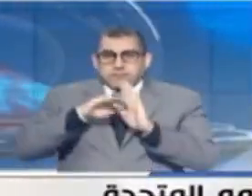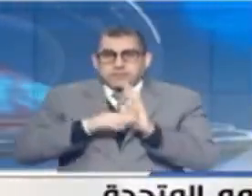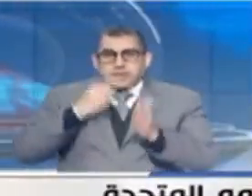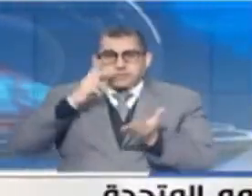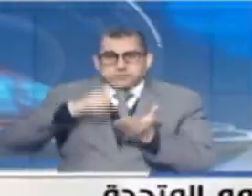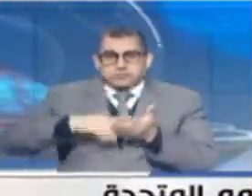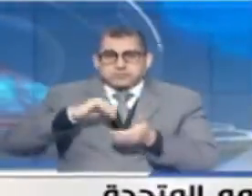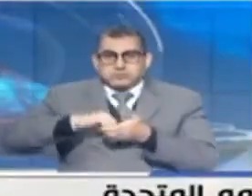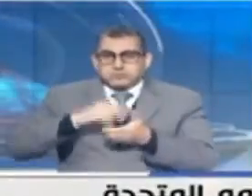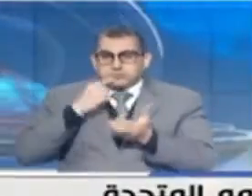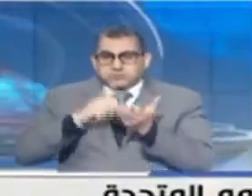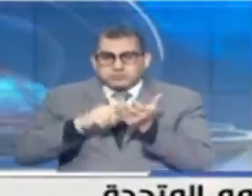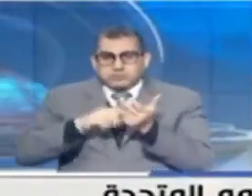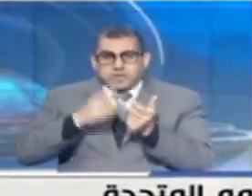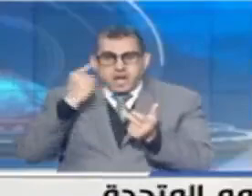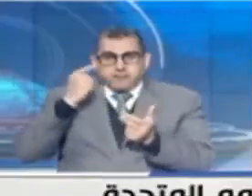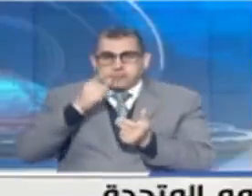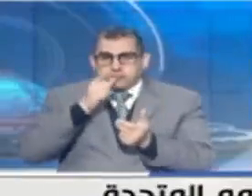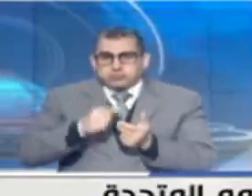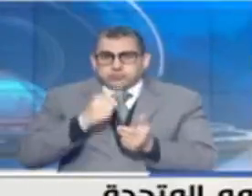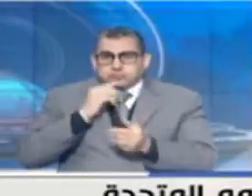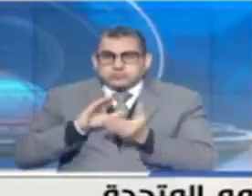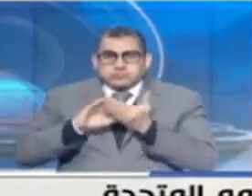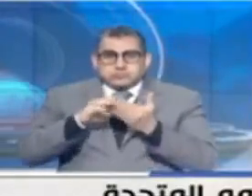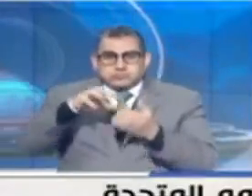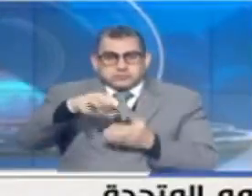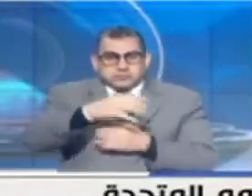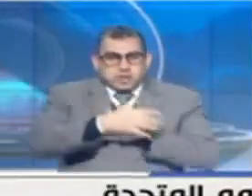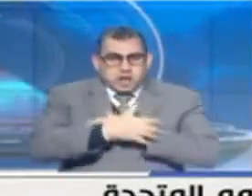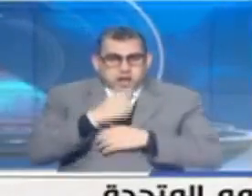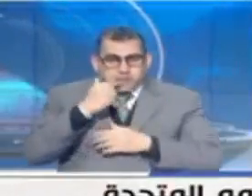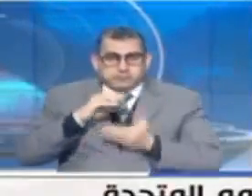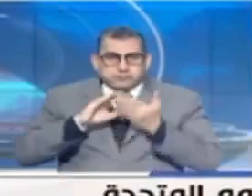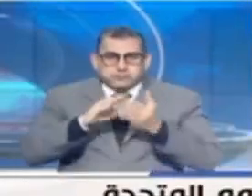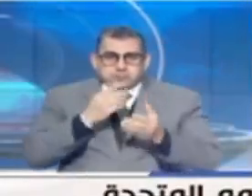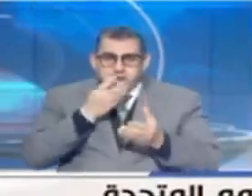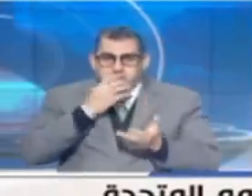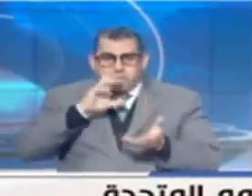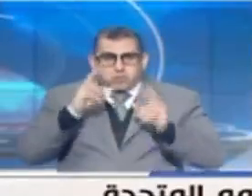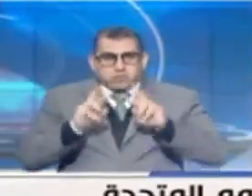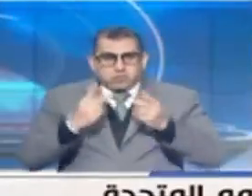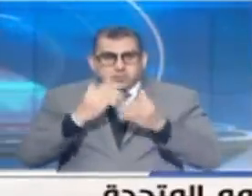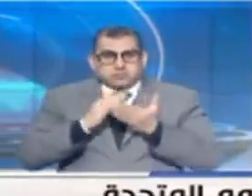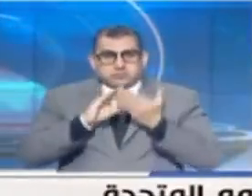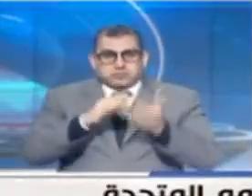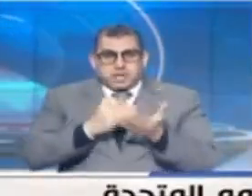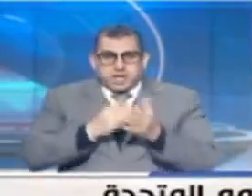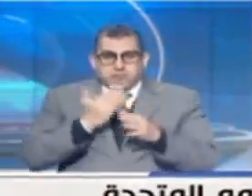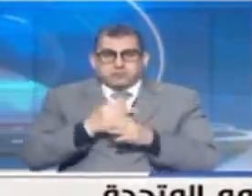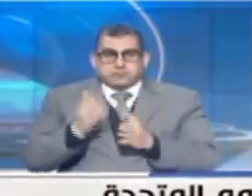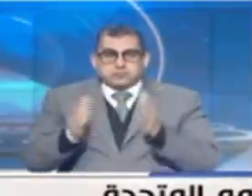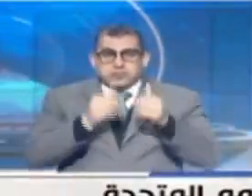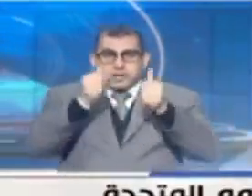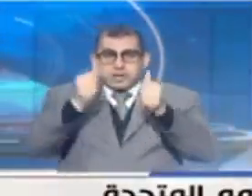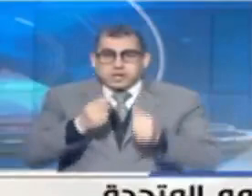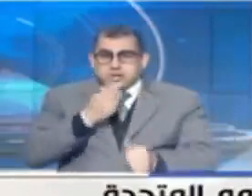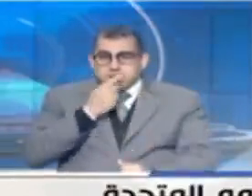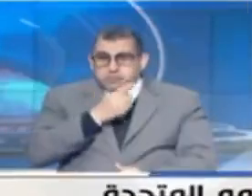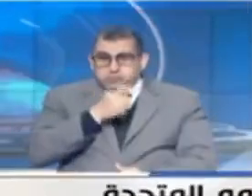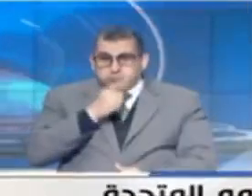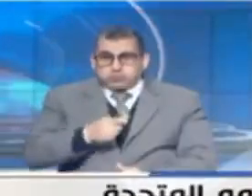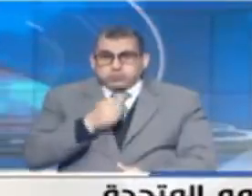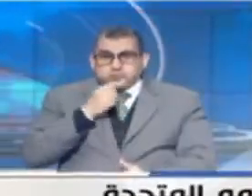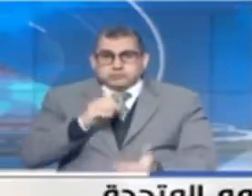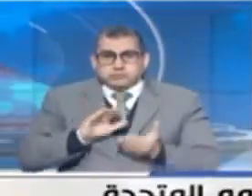غلاسكو للمناخ ودعم جهود الدول النامية للتكيف مع الآثار السلبية لتغير المناخ. وقد أشار البيان أن